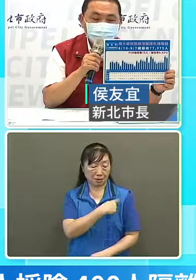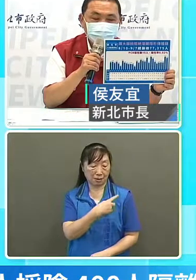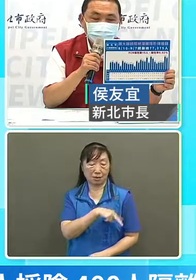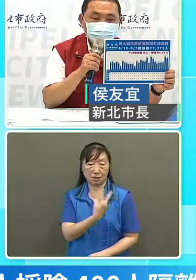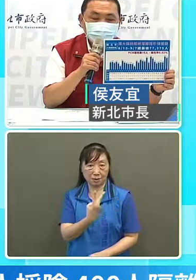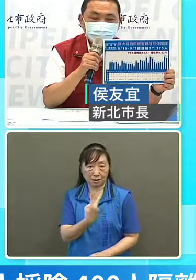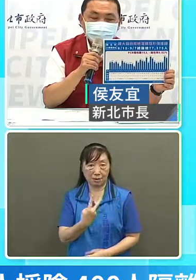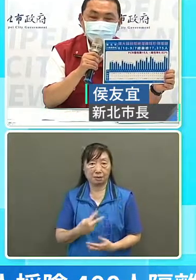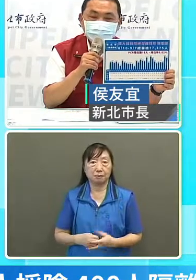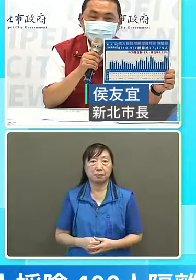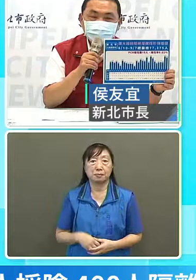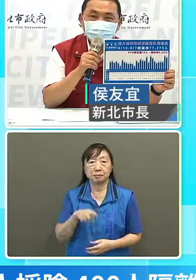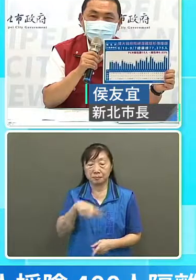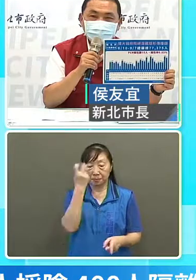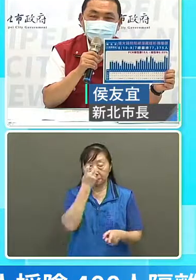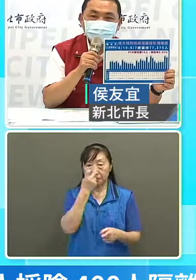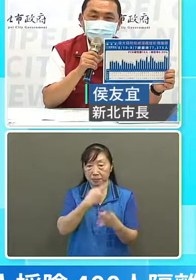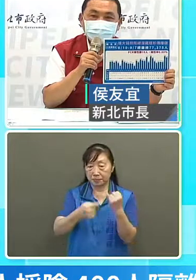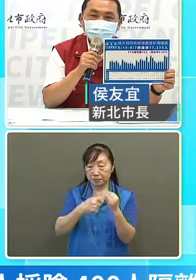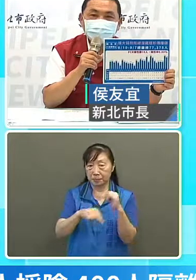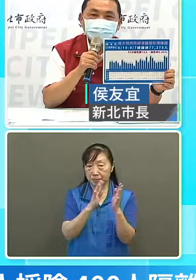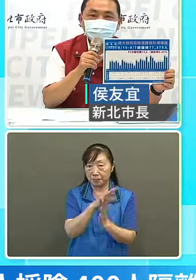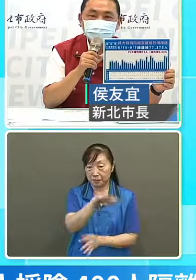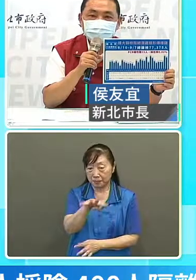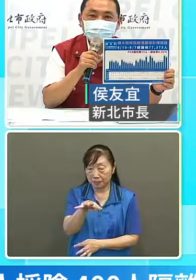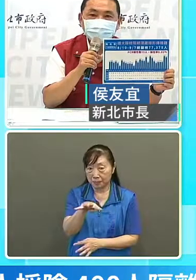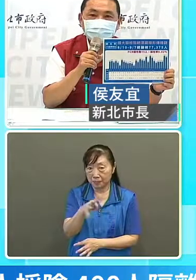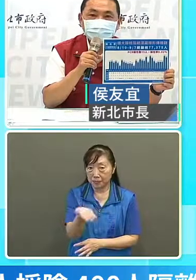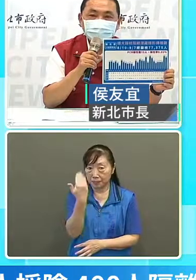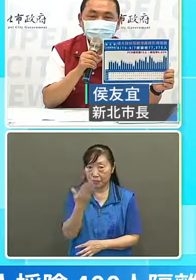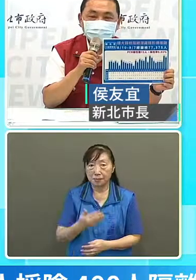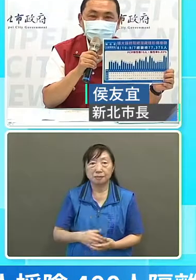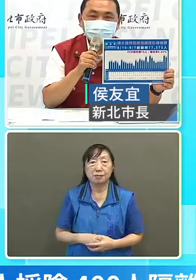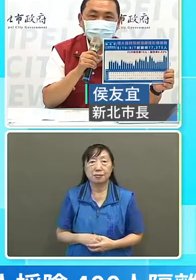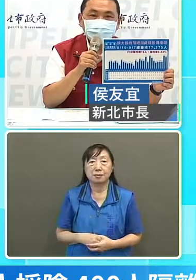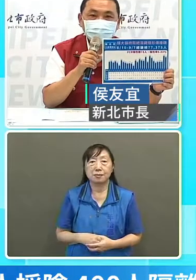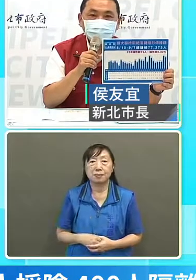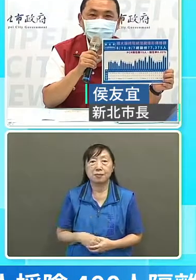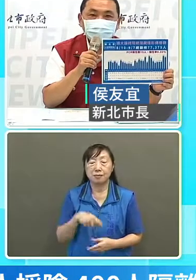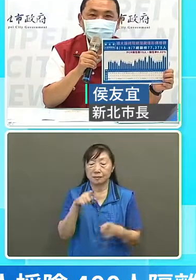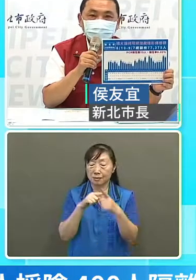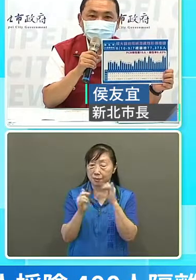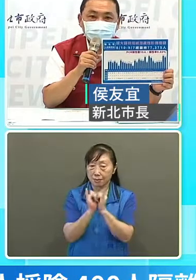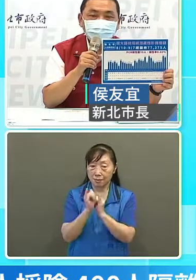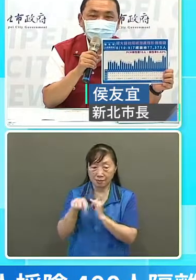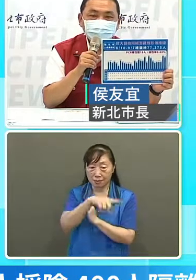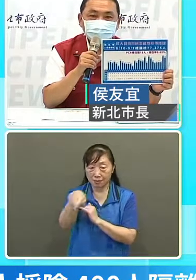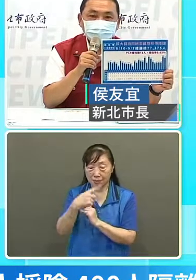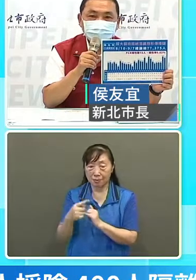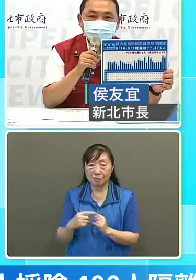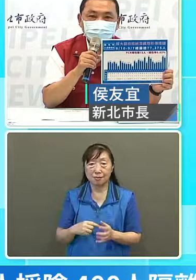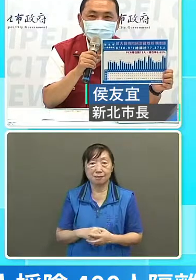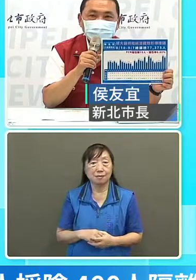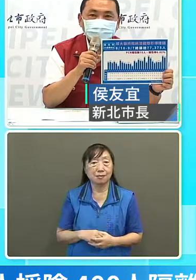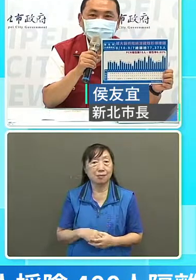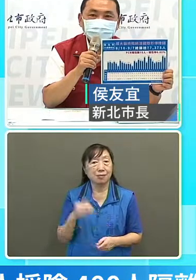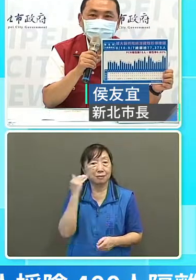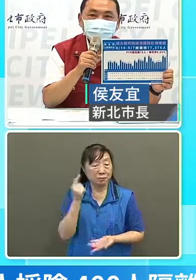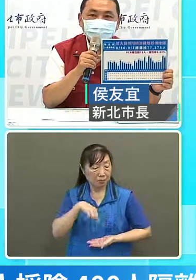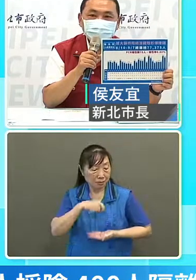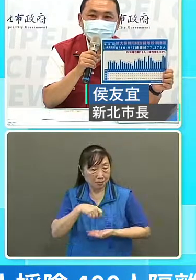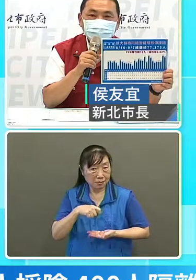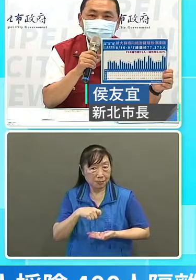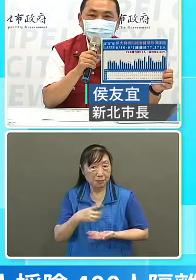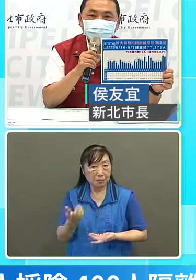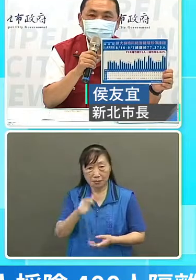拜二我们的筛检量都是4000以上。我想市民朋友如果担心德